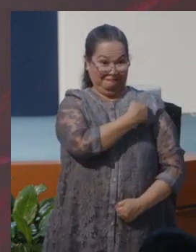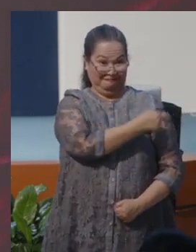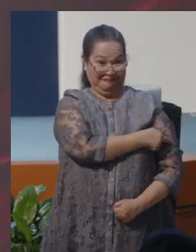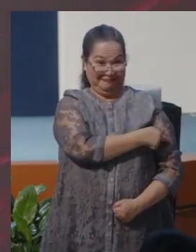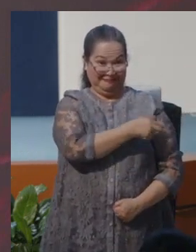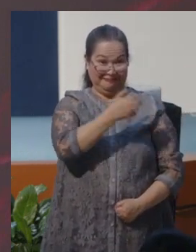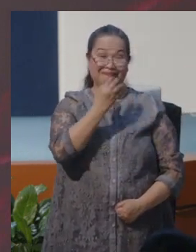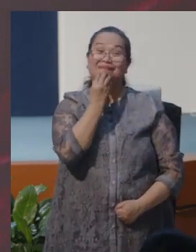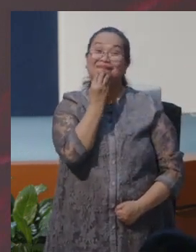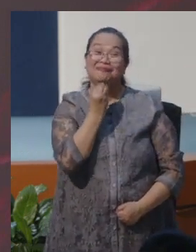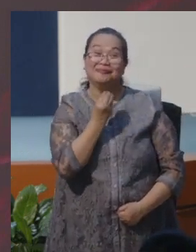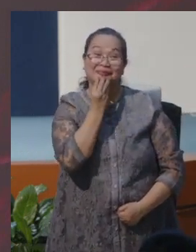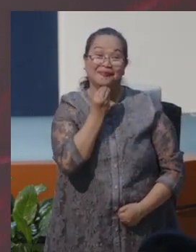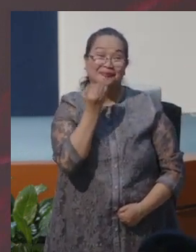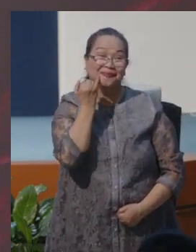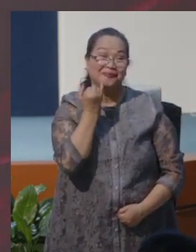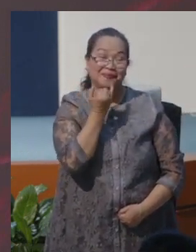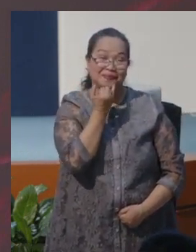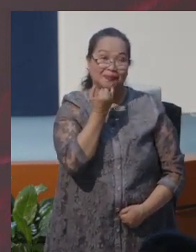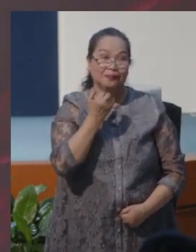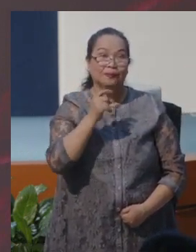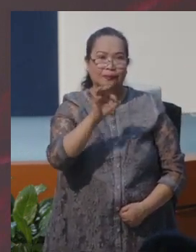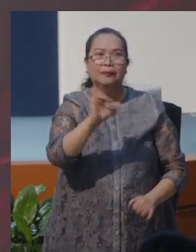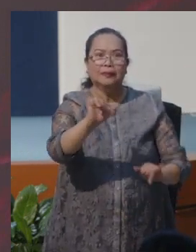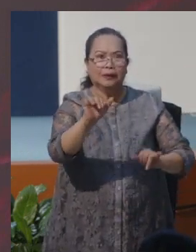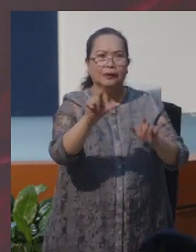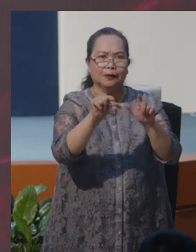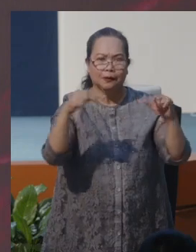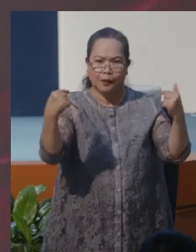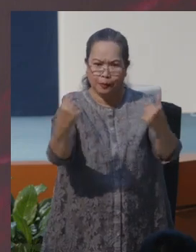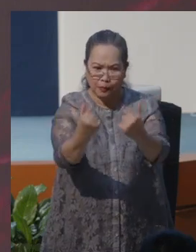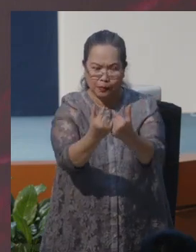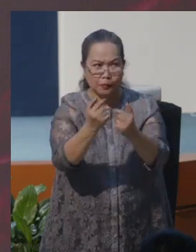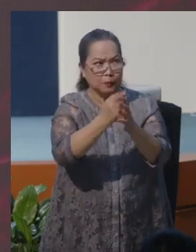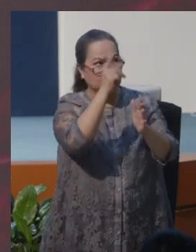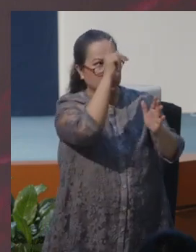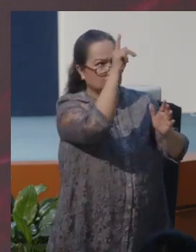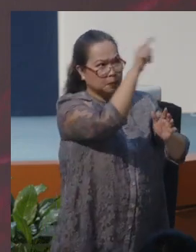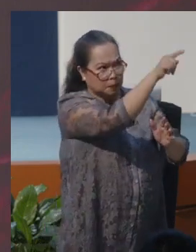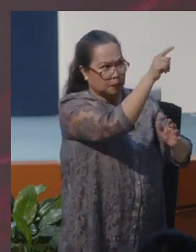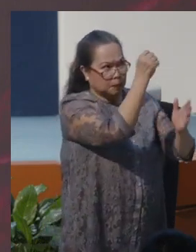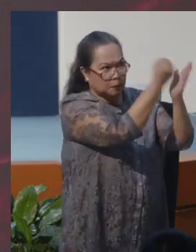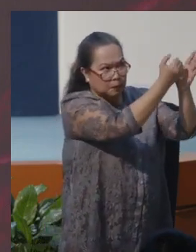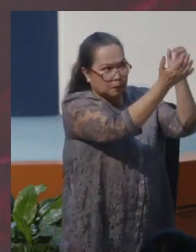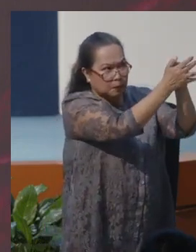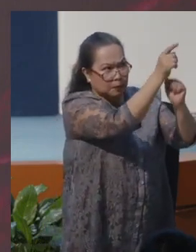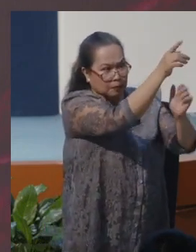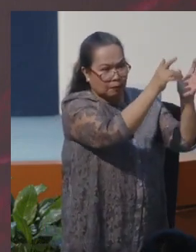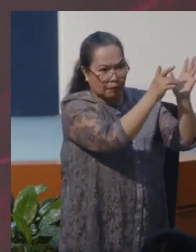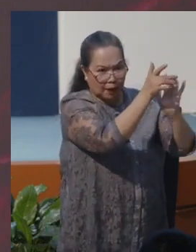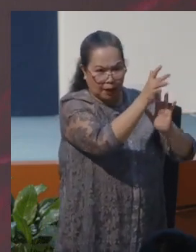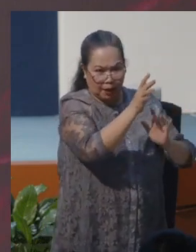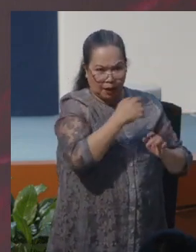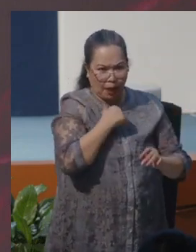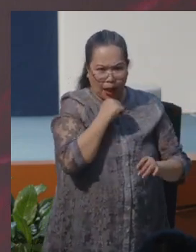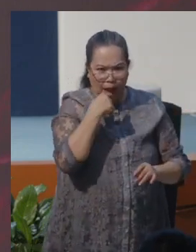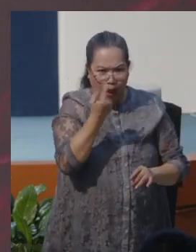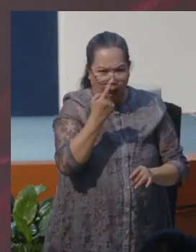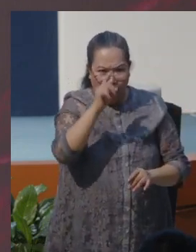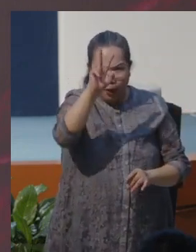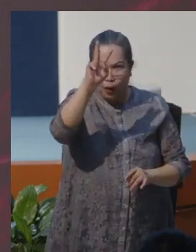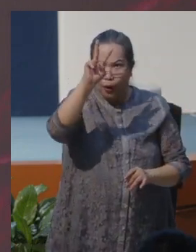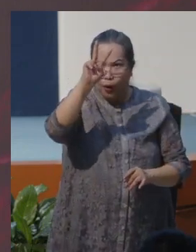mga Hudyo na nagpapatay kay Jesus. So wala pa sigurong 2-3 buwan pagkatapos